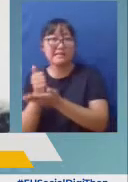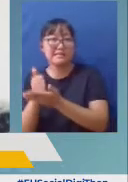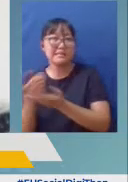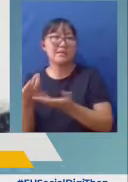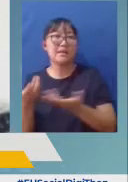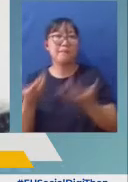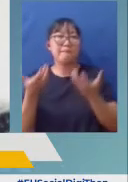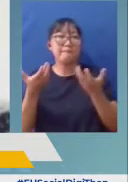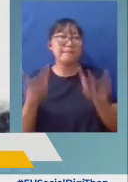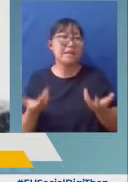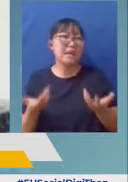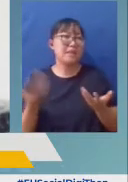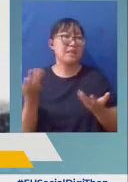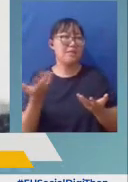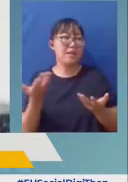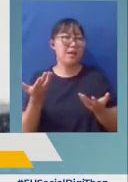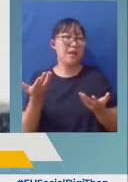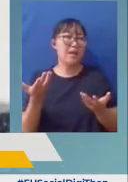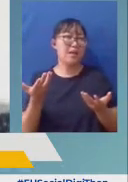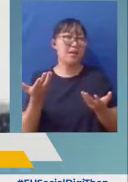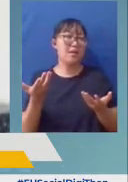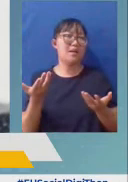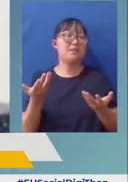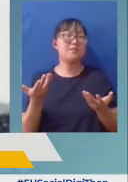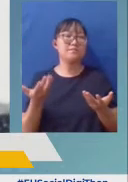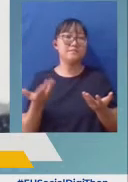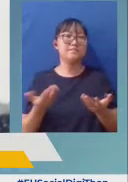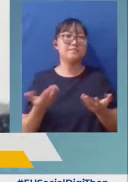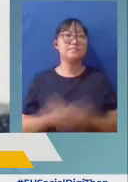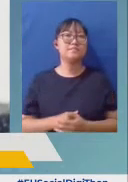cyber, apakah yang langsung, ya. Nah,